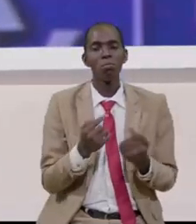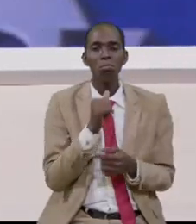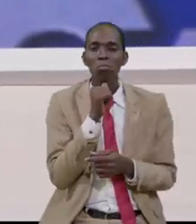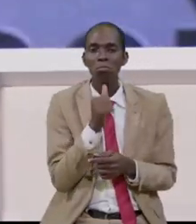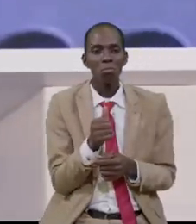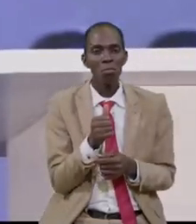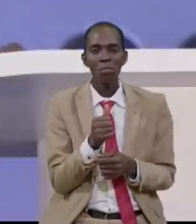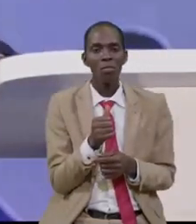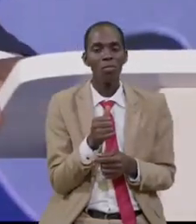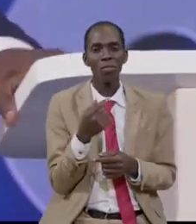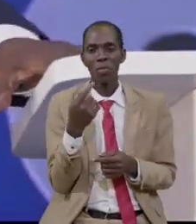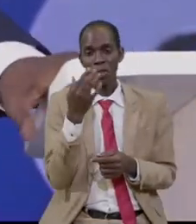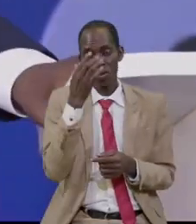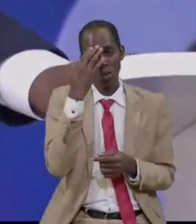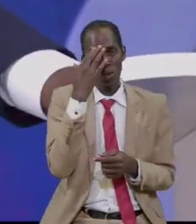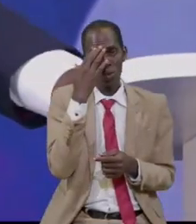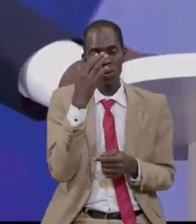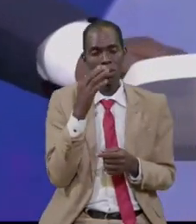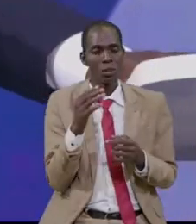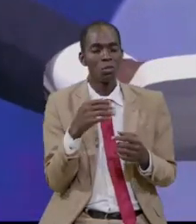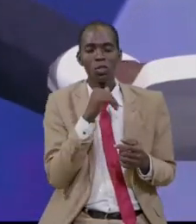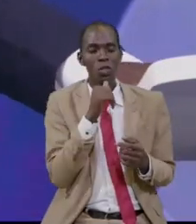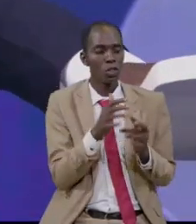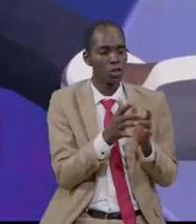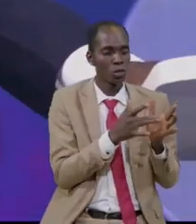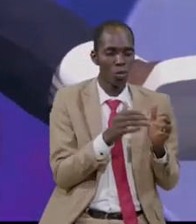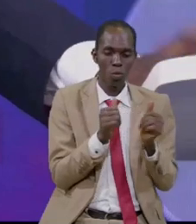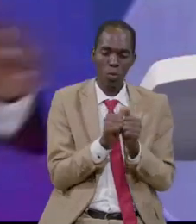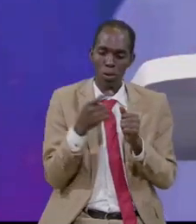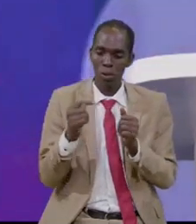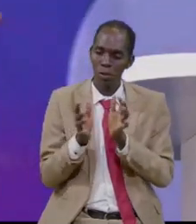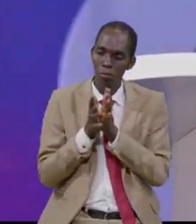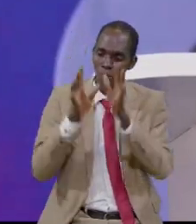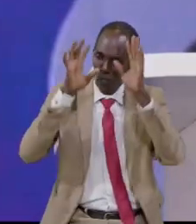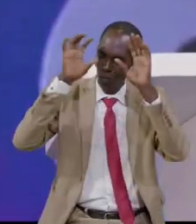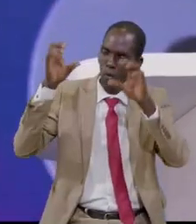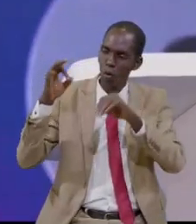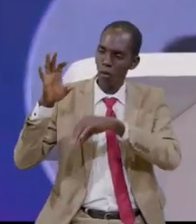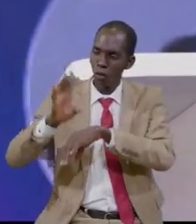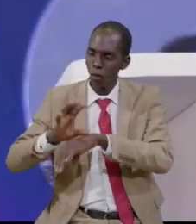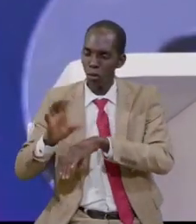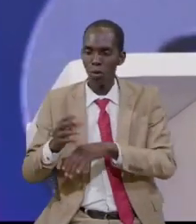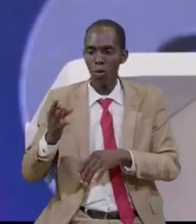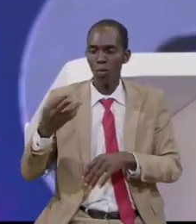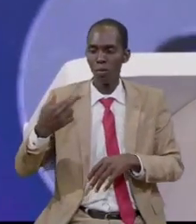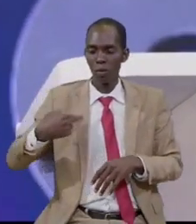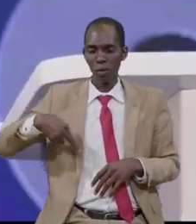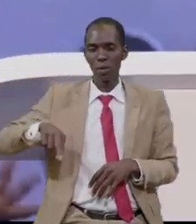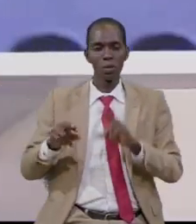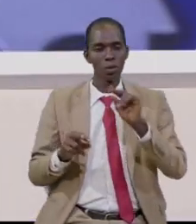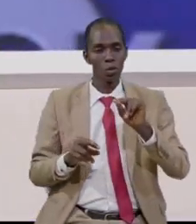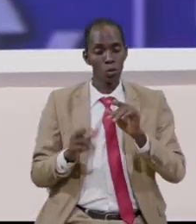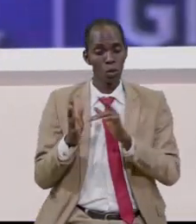par Jésus-Christ et le fondateur d'une dénomination, d'une religion, mais Jésus-Christ de